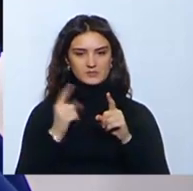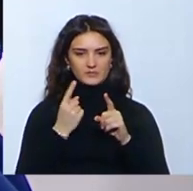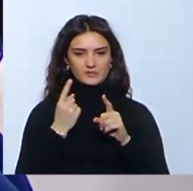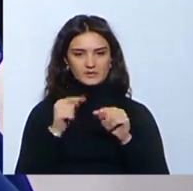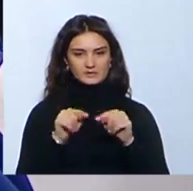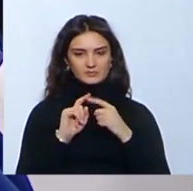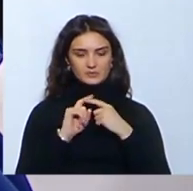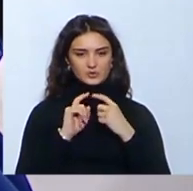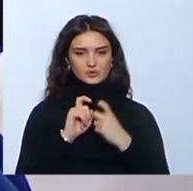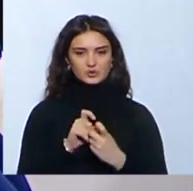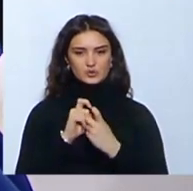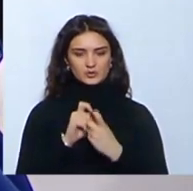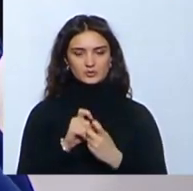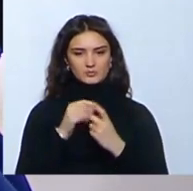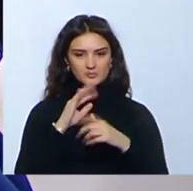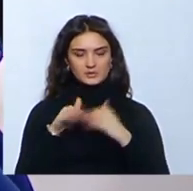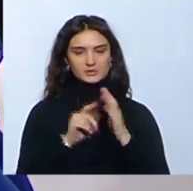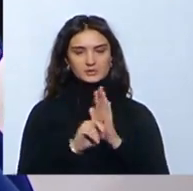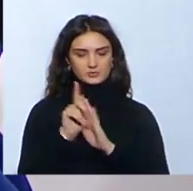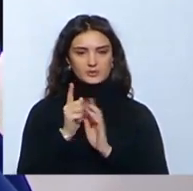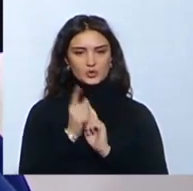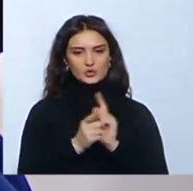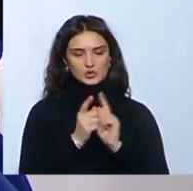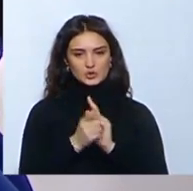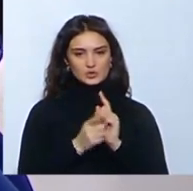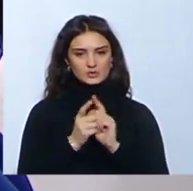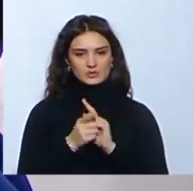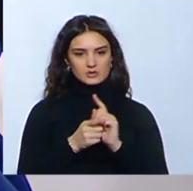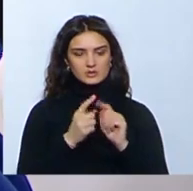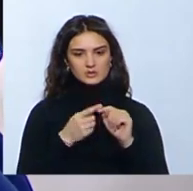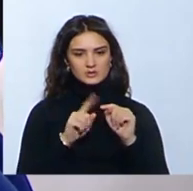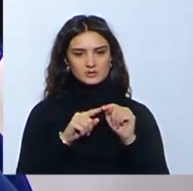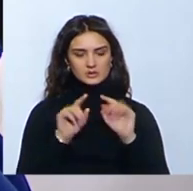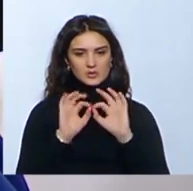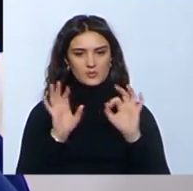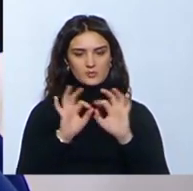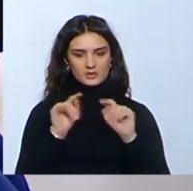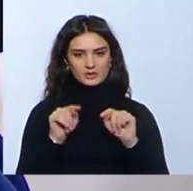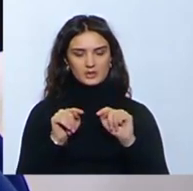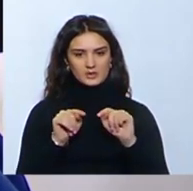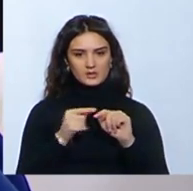პირველი ბრძოლა. მერე უკვე იწყება რეკონსტრუქციულ საკითხებზეც, ასე ვთქვათ, საუბარი.